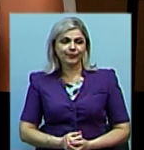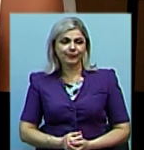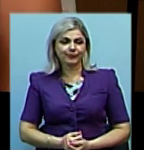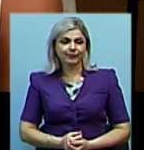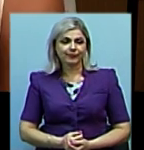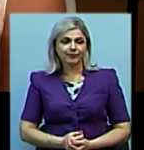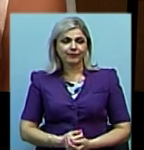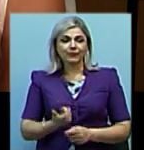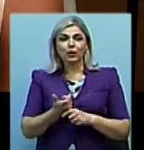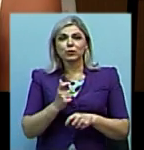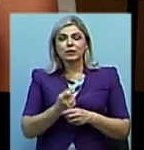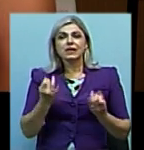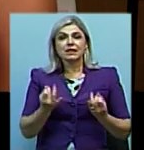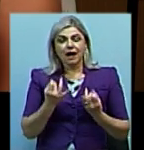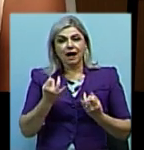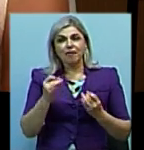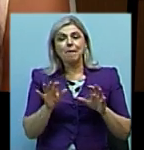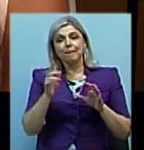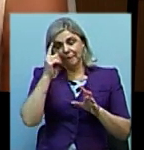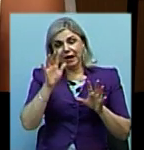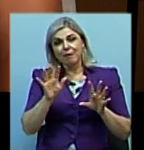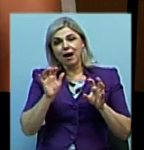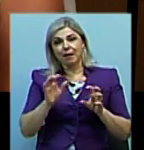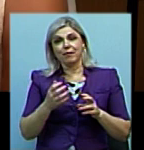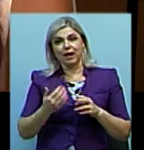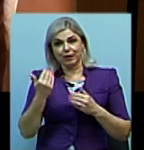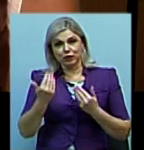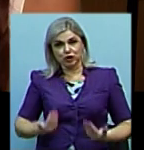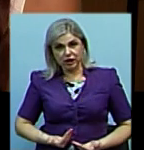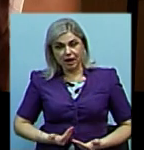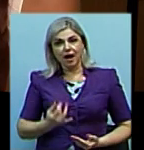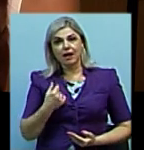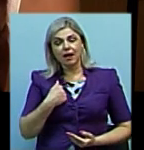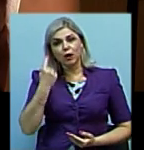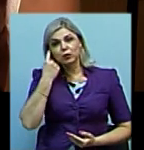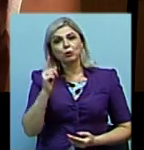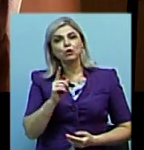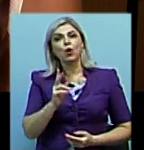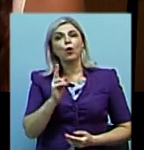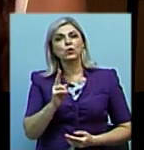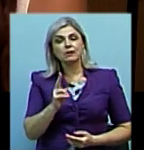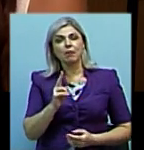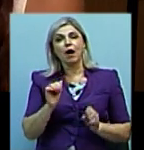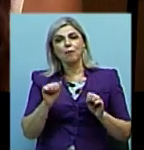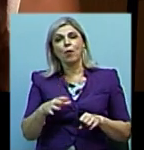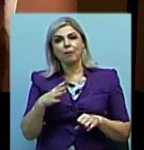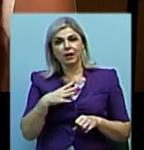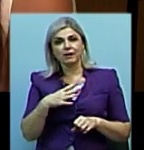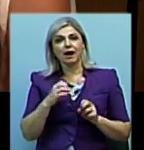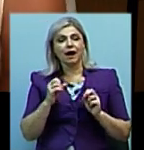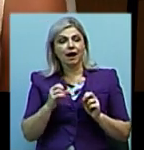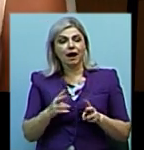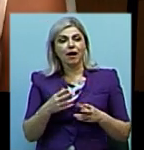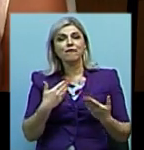цікаво ми сприймаємо наше життя. І мені здається, все те, що Кузьма, можливо, так би мовити, заповідав нам,